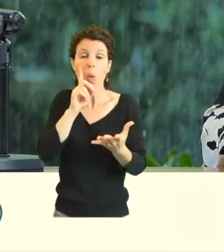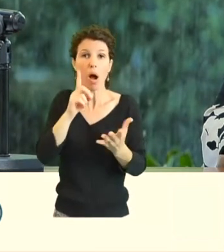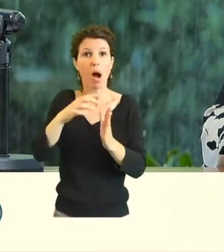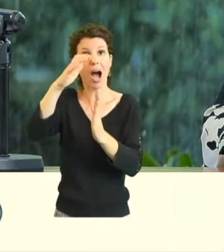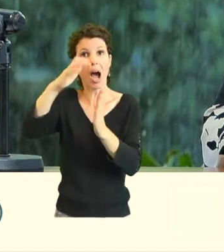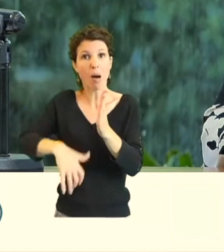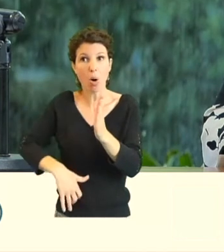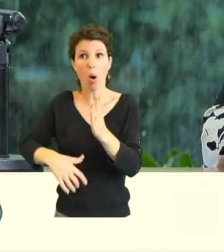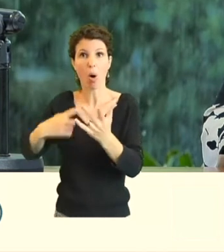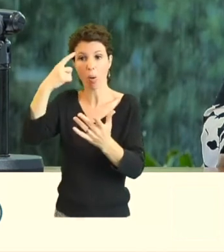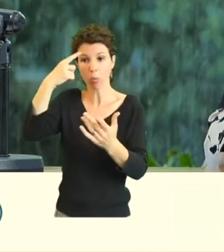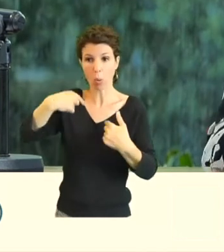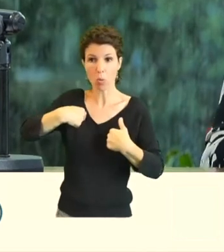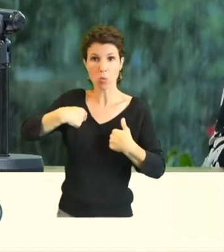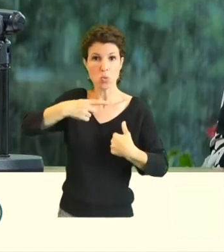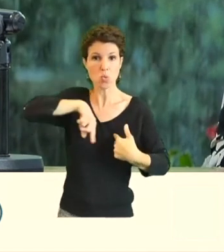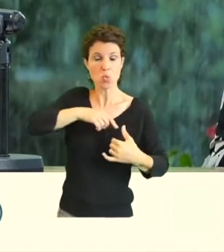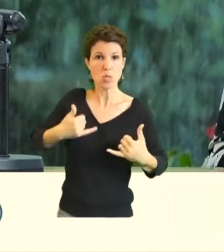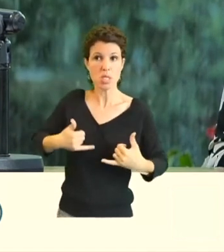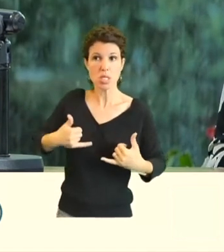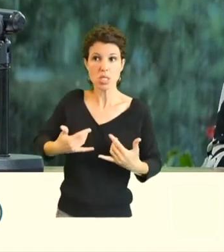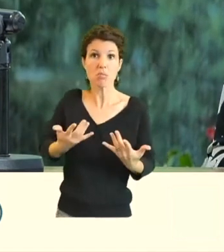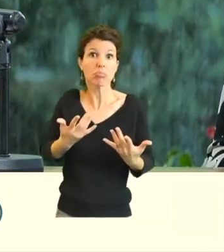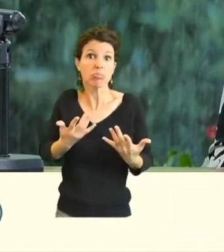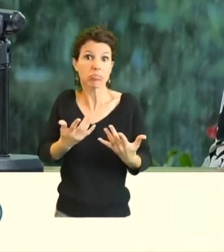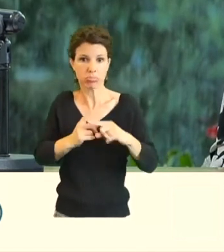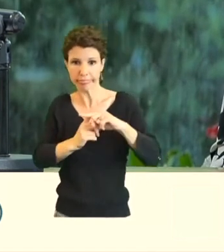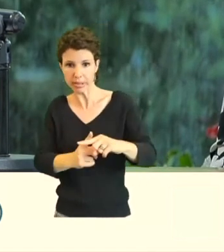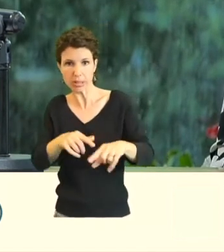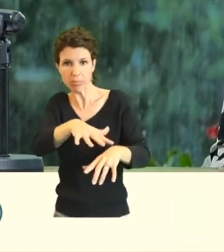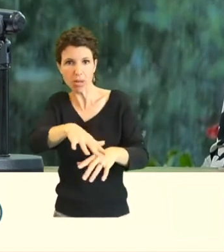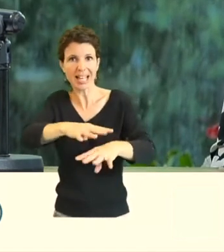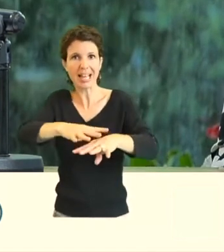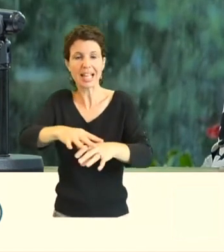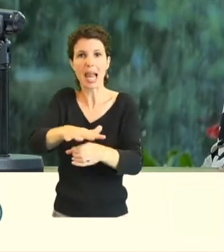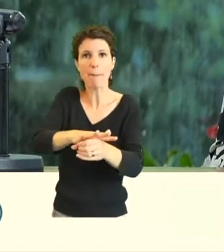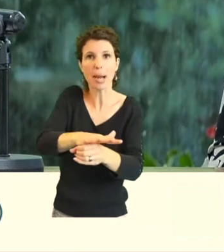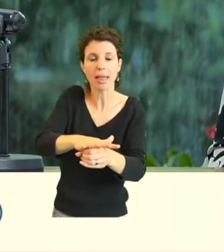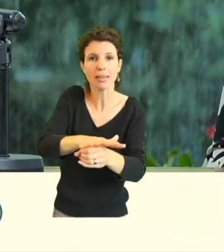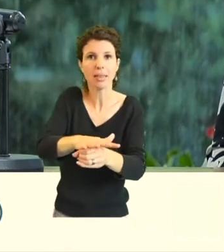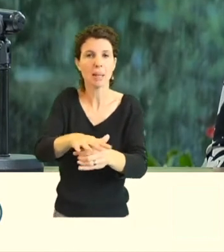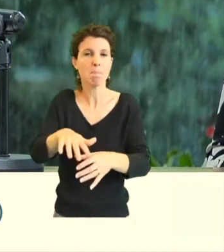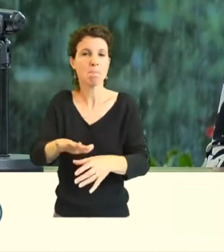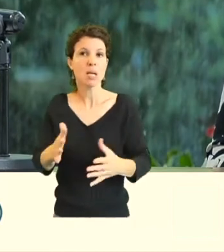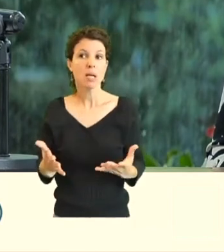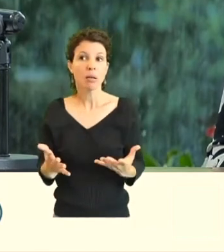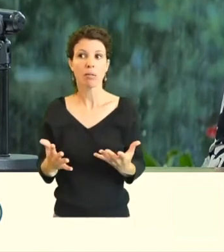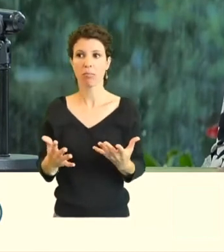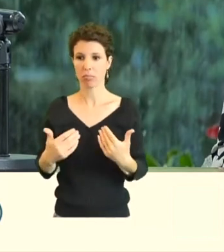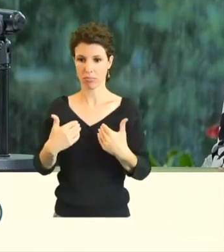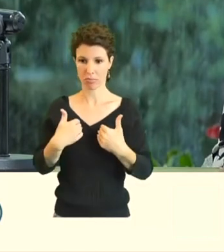concerne la Plaine, et que, à ma connaissance, sauf à ce qu'on ait mélangé, qu'on ait fait un raccourci avec les autres